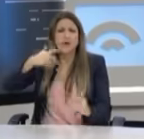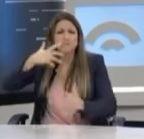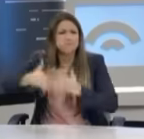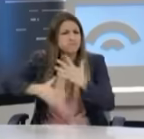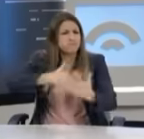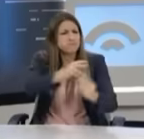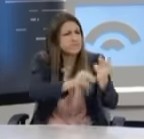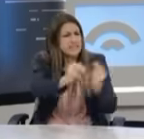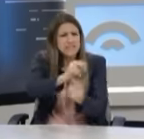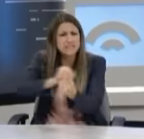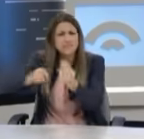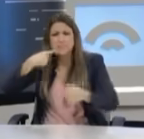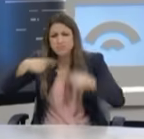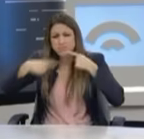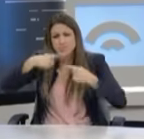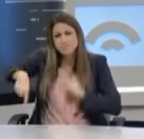Σας παρακαλώ πολύ.